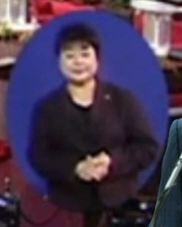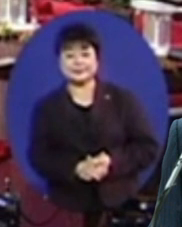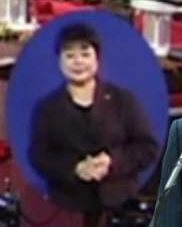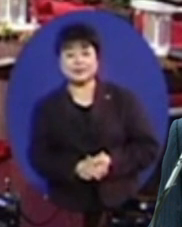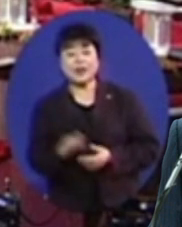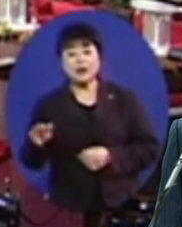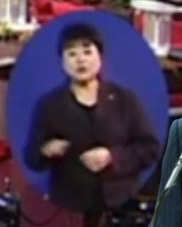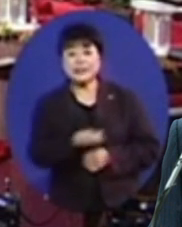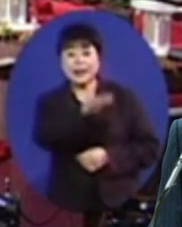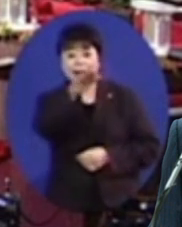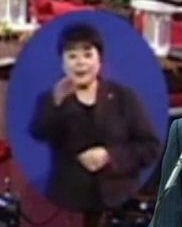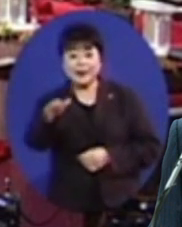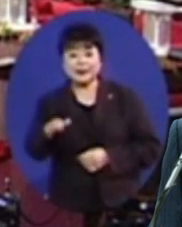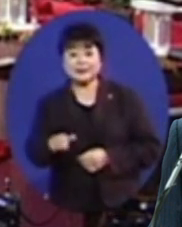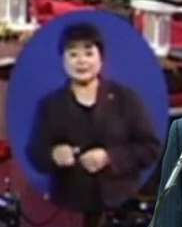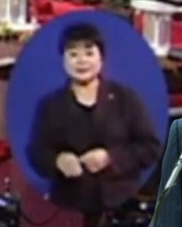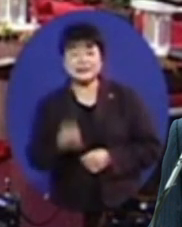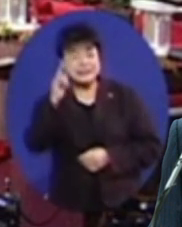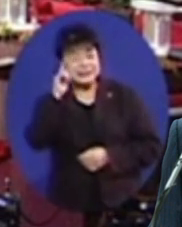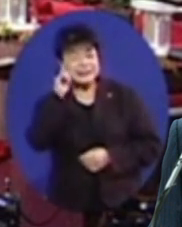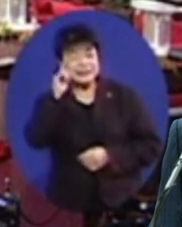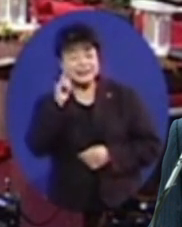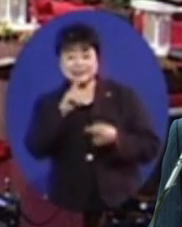우리가 이 스트레스를